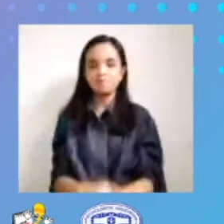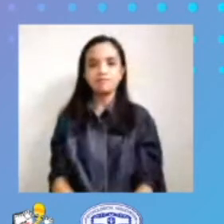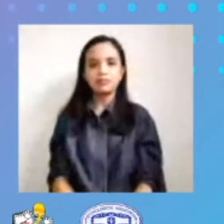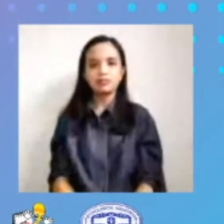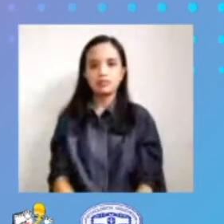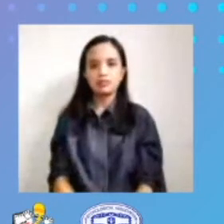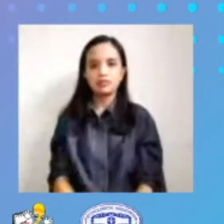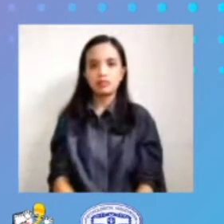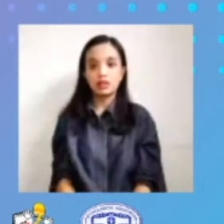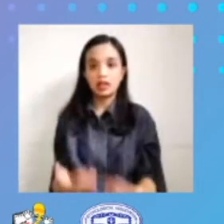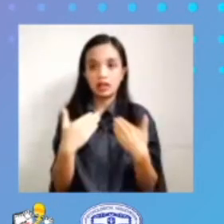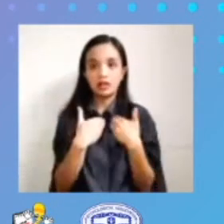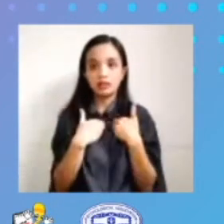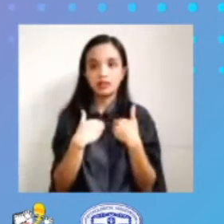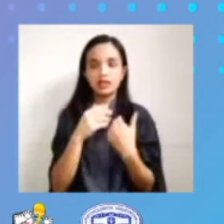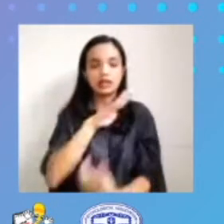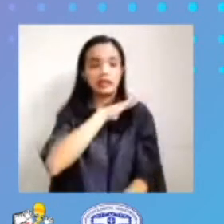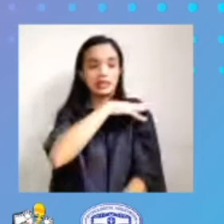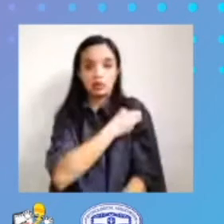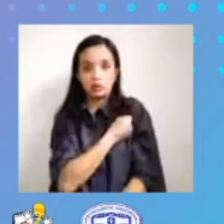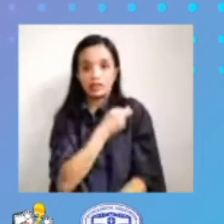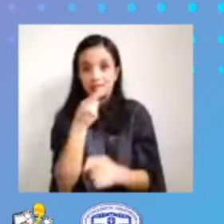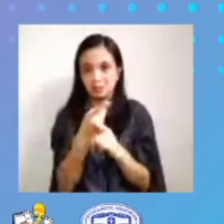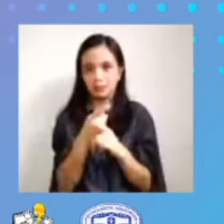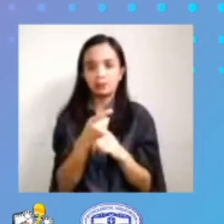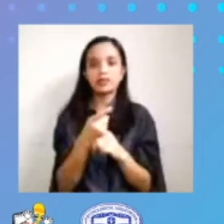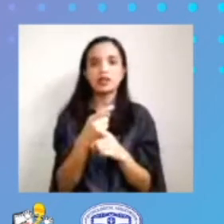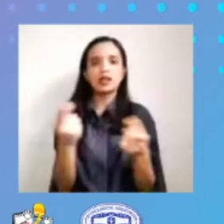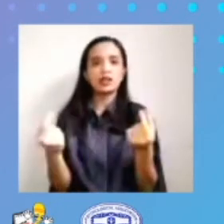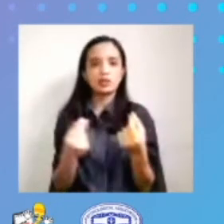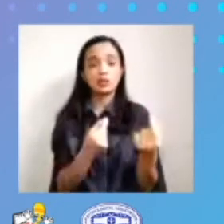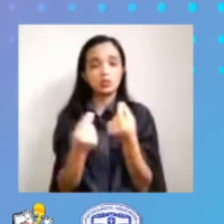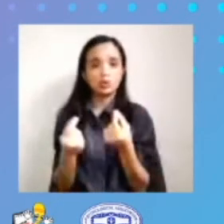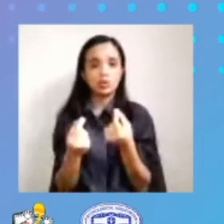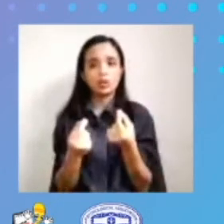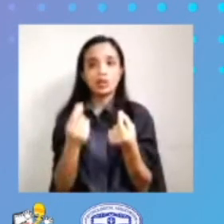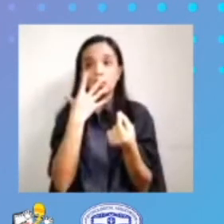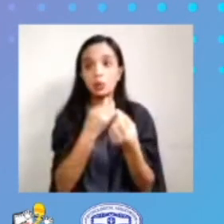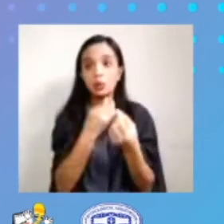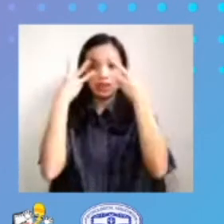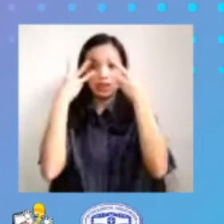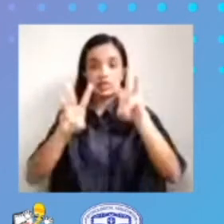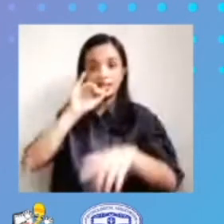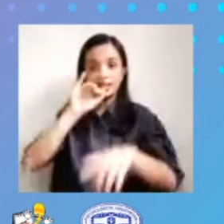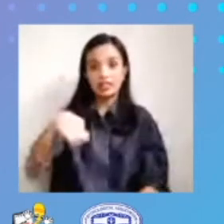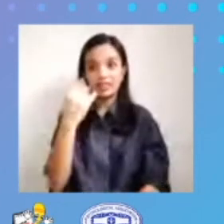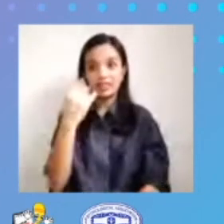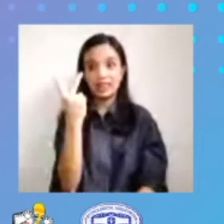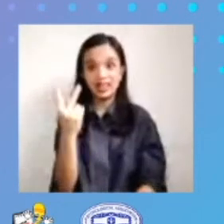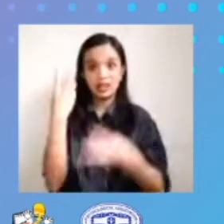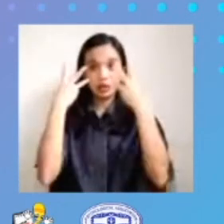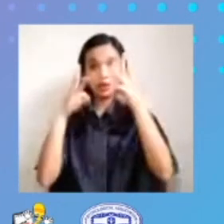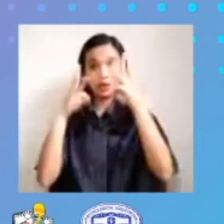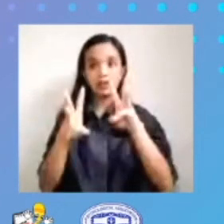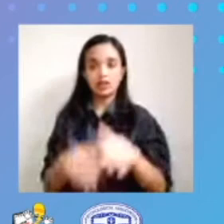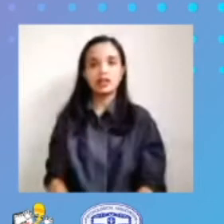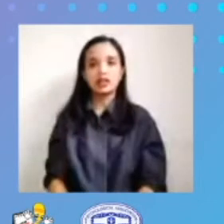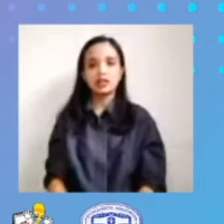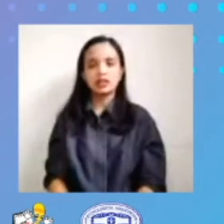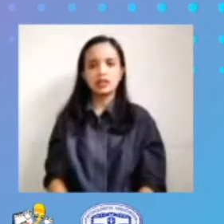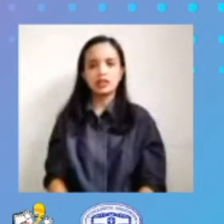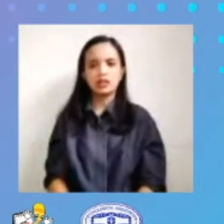finger. Tatap ng finger sa lap, no, or any flat surface, ganyan. Tapos mararamdaman mo yung sensation going